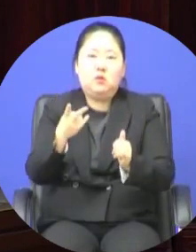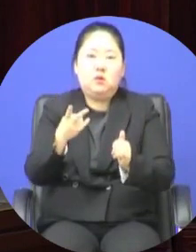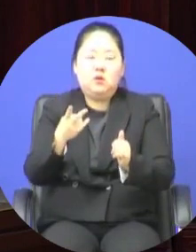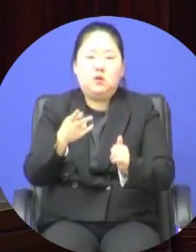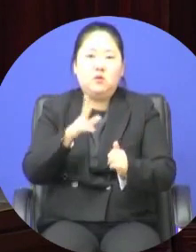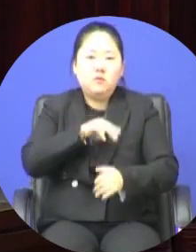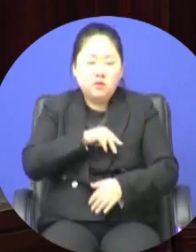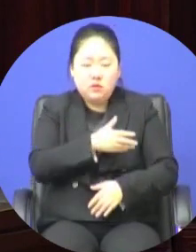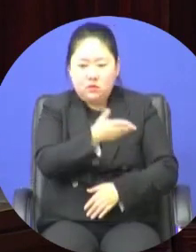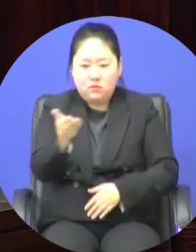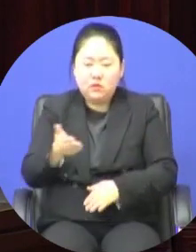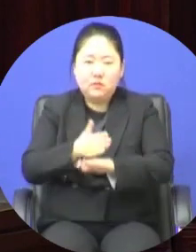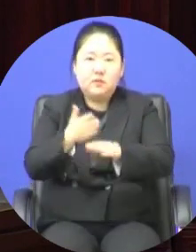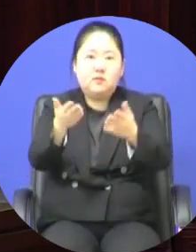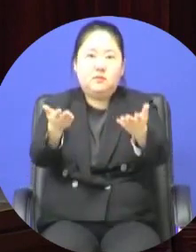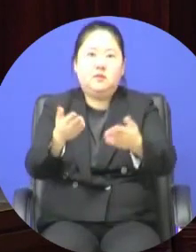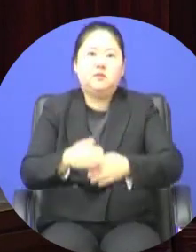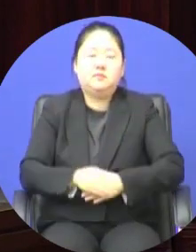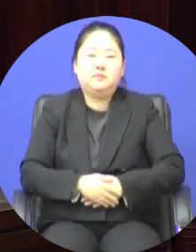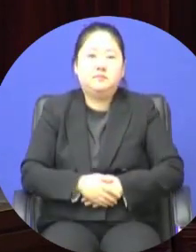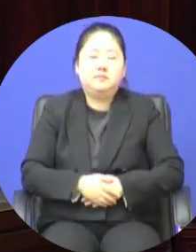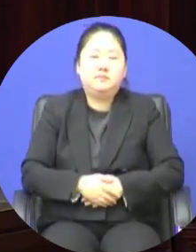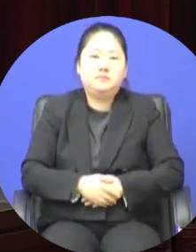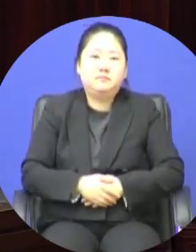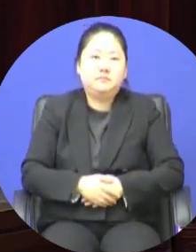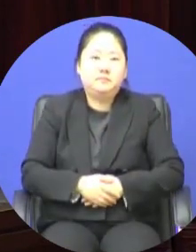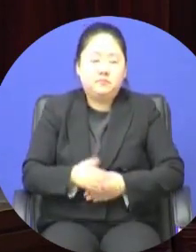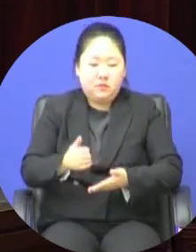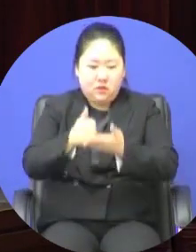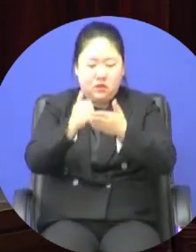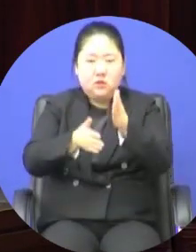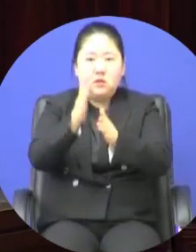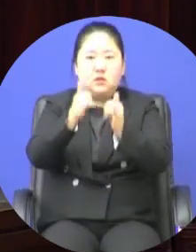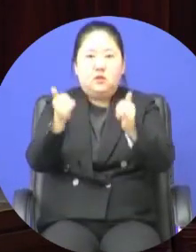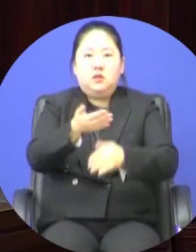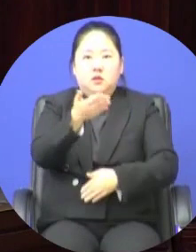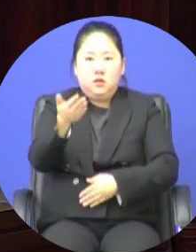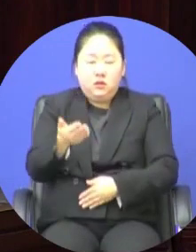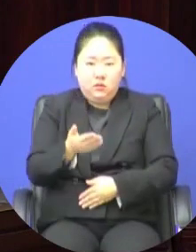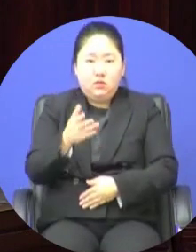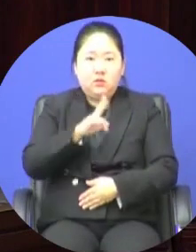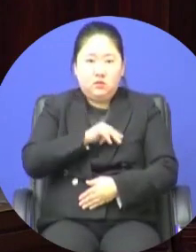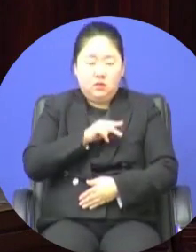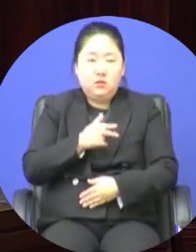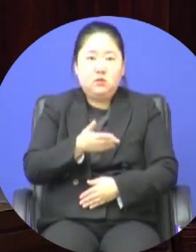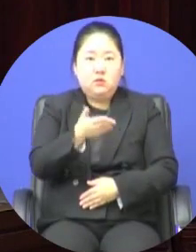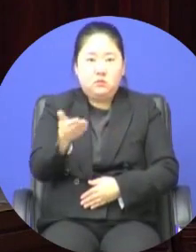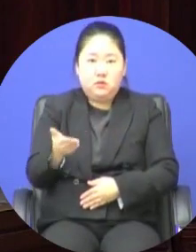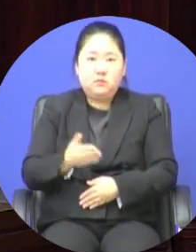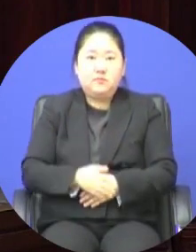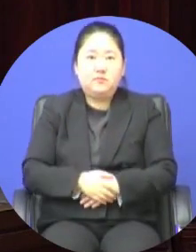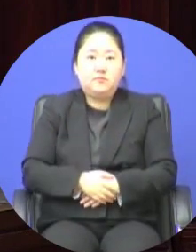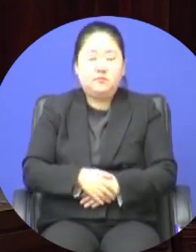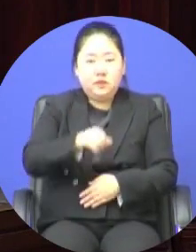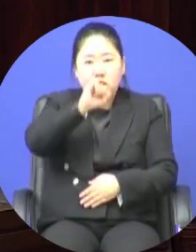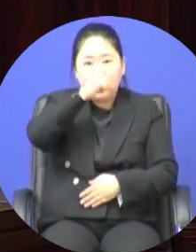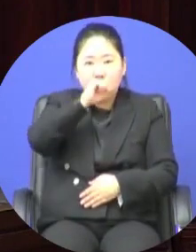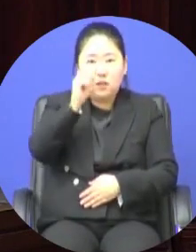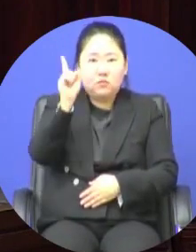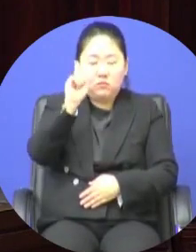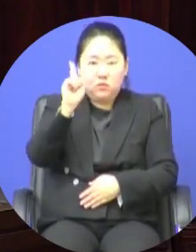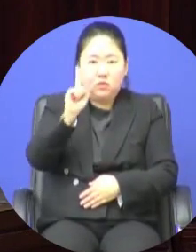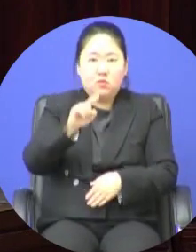깊이 감사드립니다. 존경하는 시민 여러분, 그리고 의원 여러분, 예산은 시민의 현재와 미래의